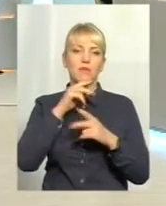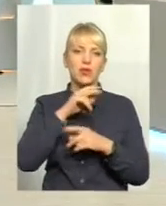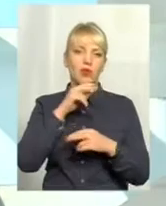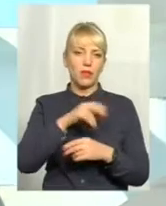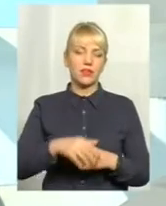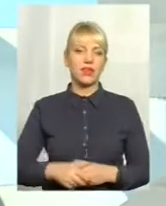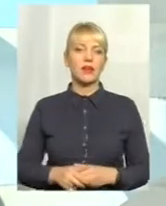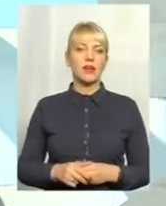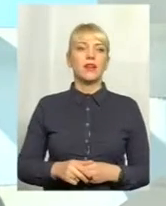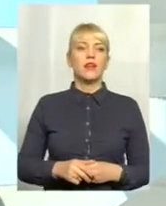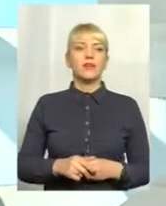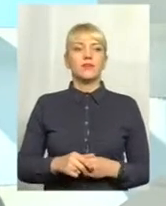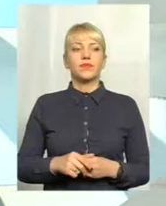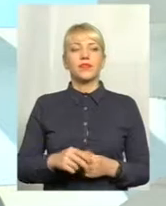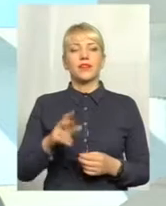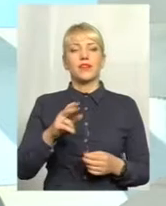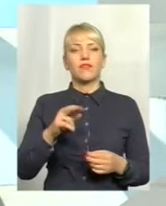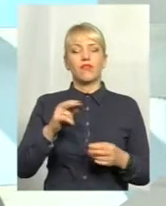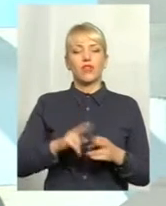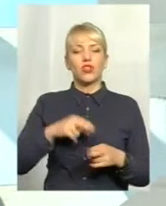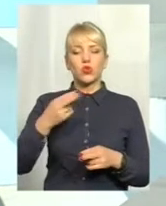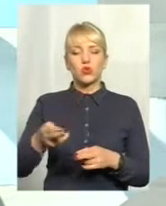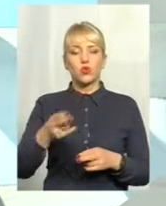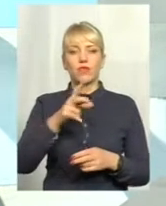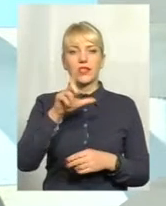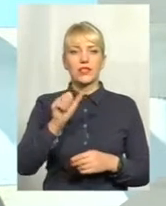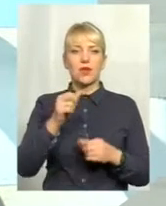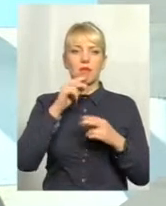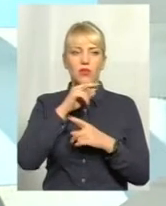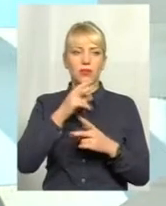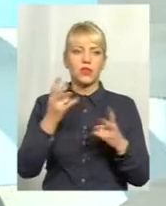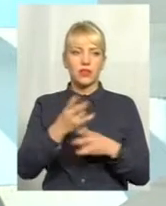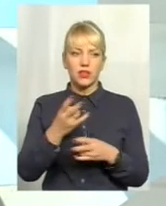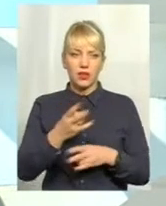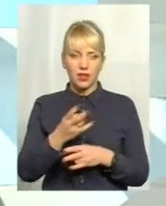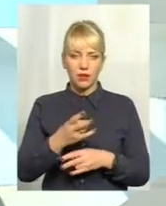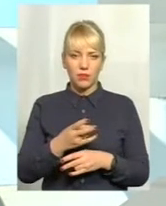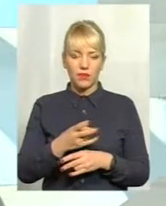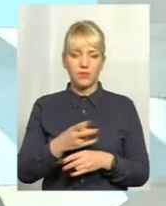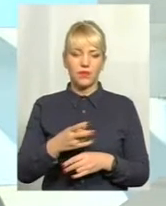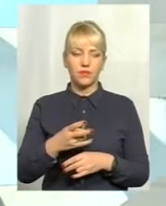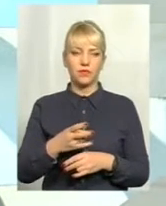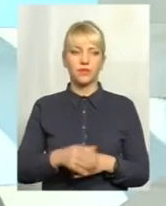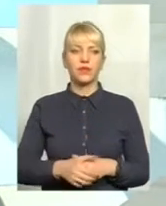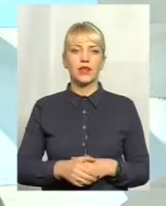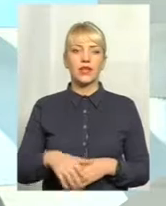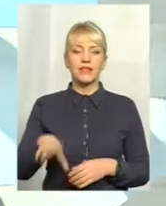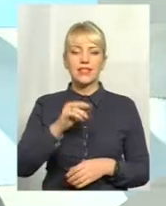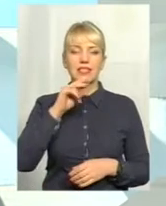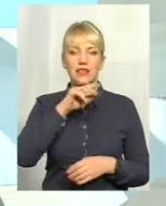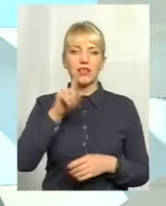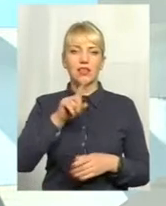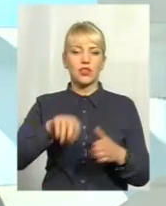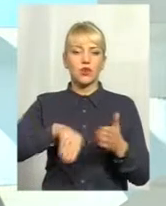отримати відшкодування за медикаменти необхідно, перш за все, всі ліки, які купуються в зв'язку